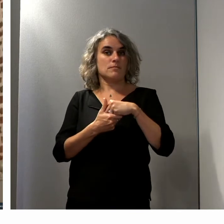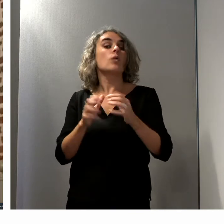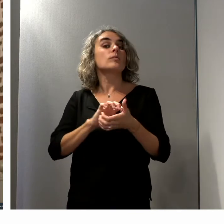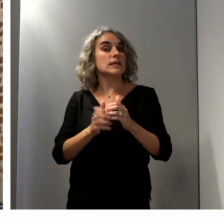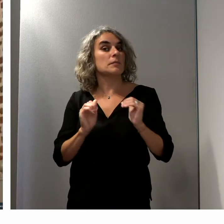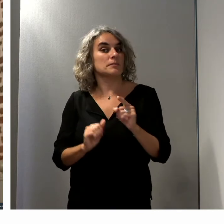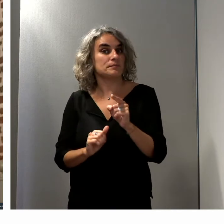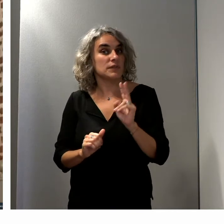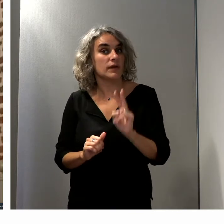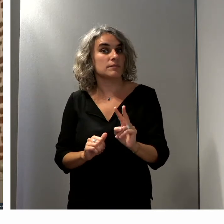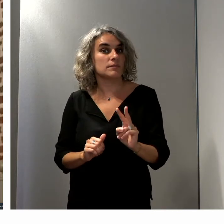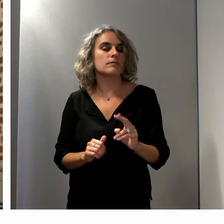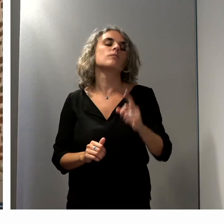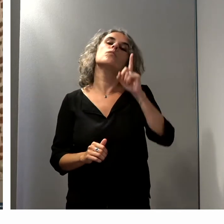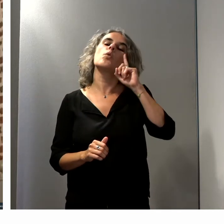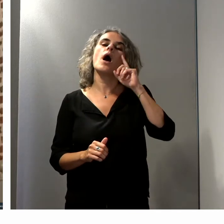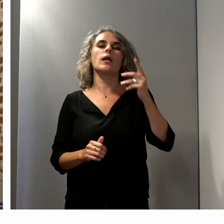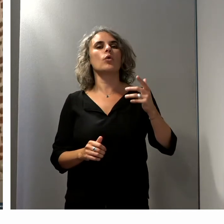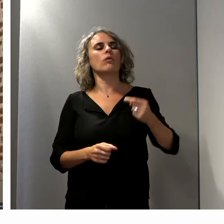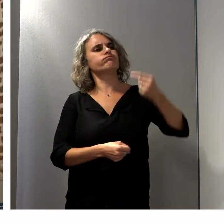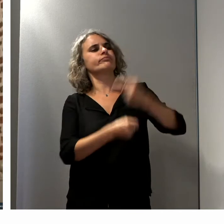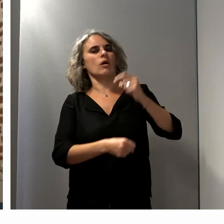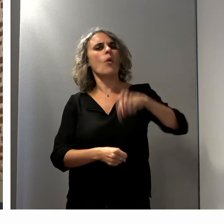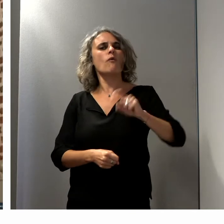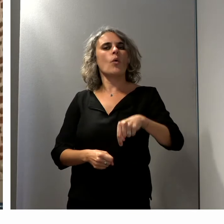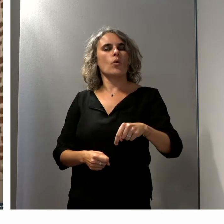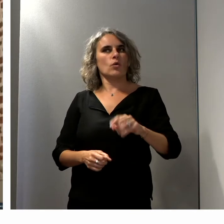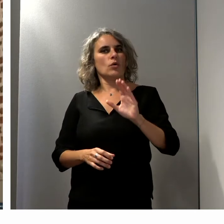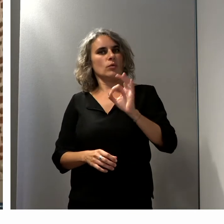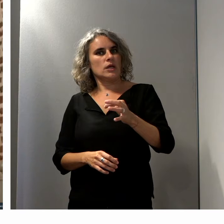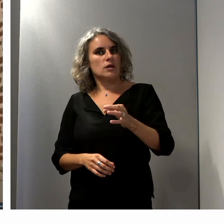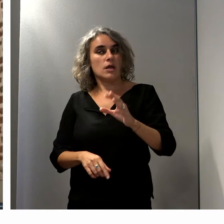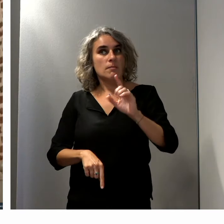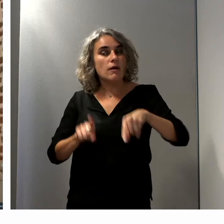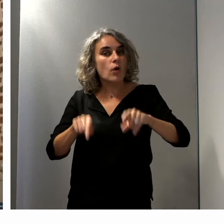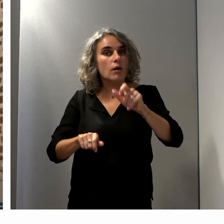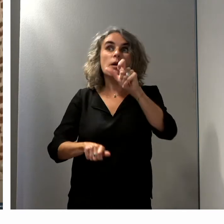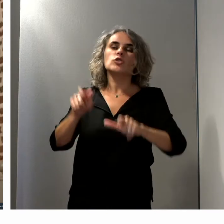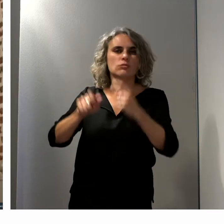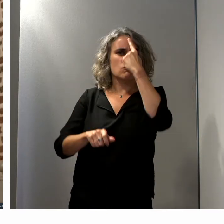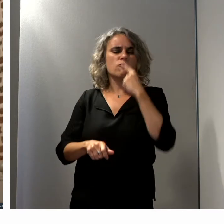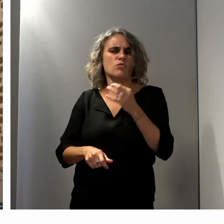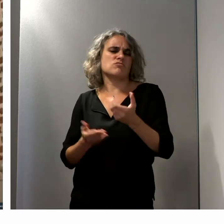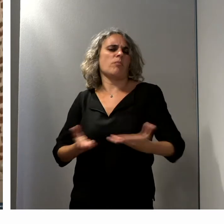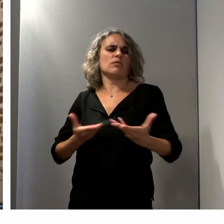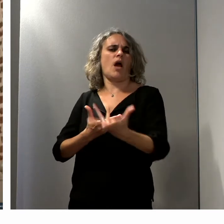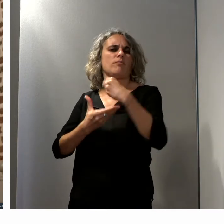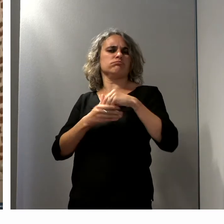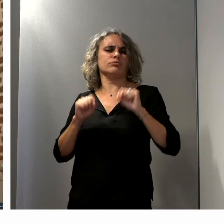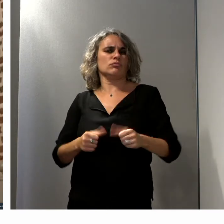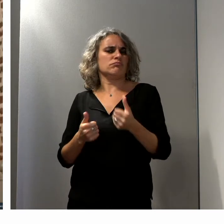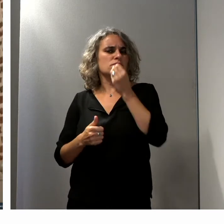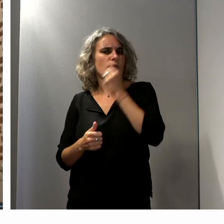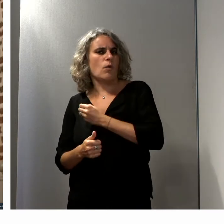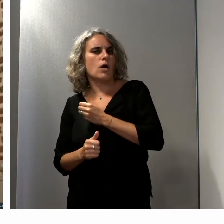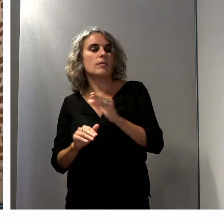en avoir conscience parce que c'est vrai que c'est une sorte d'injonction qu'on lance toujours. Mais en fait, il y a des publics pour lesquels peut-être c'est plus simple, mais des publics qui ont